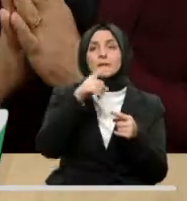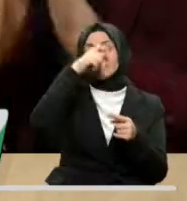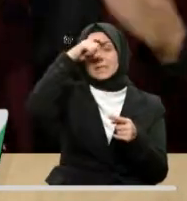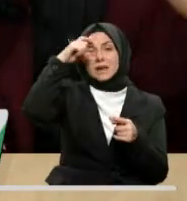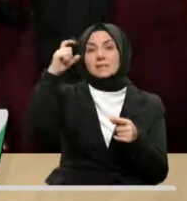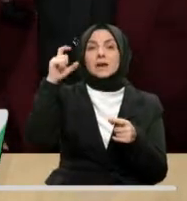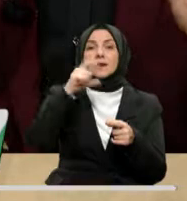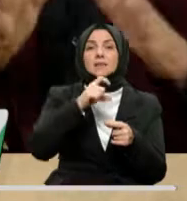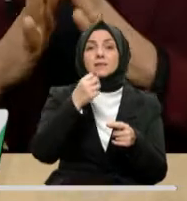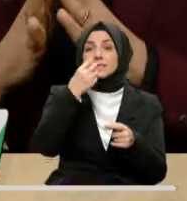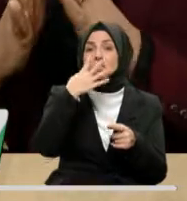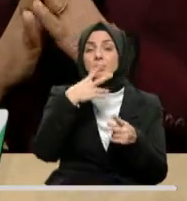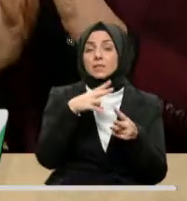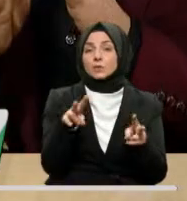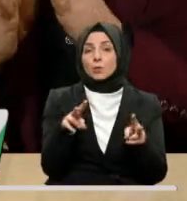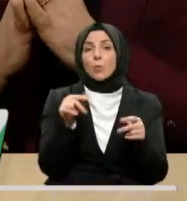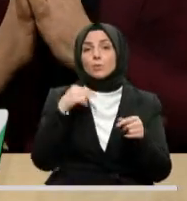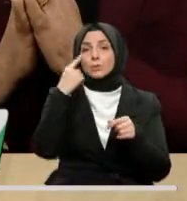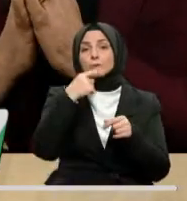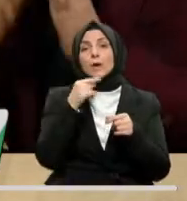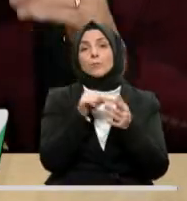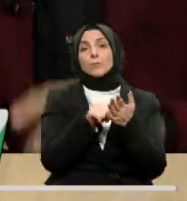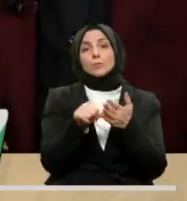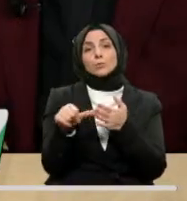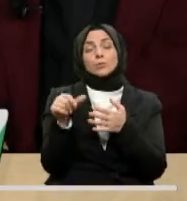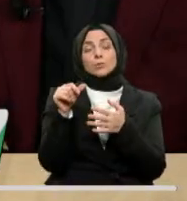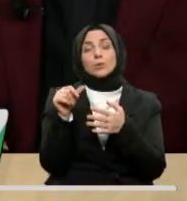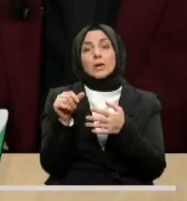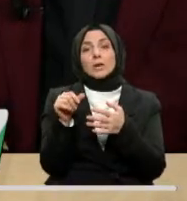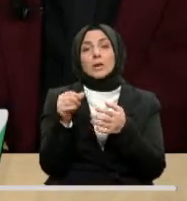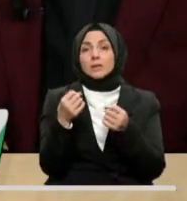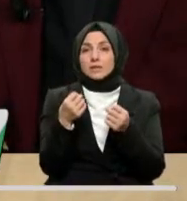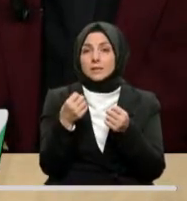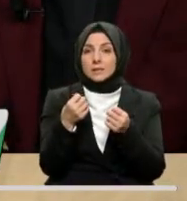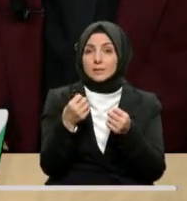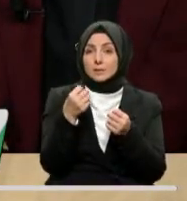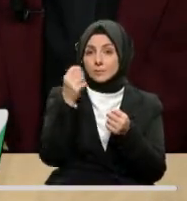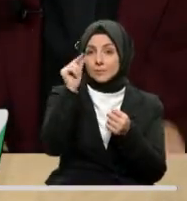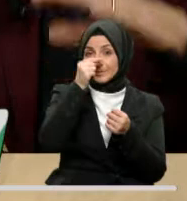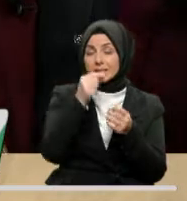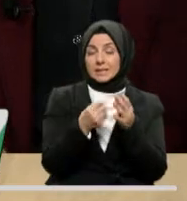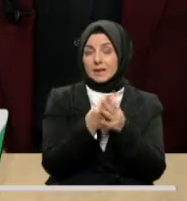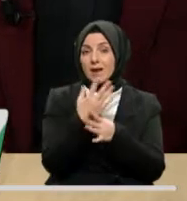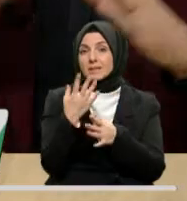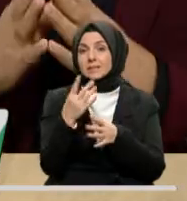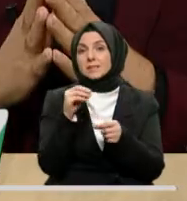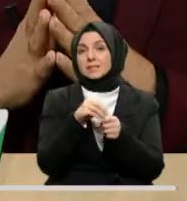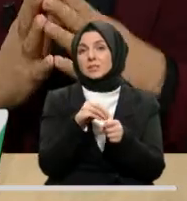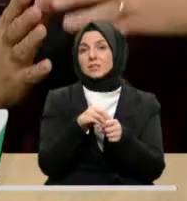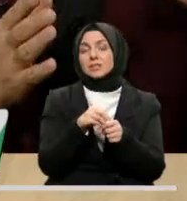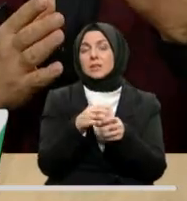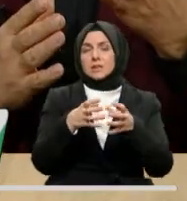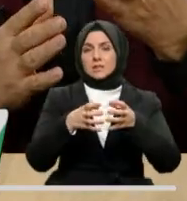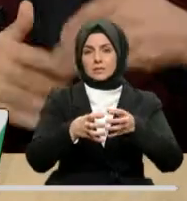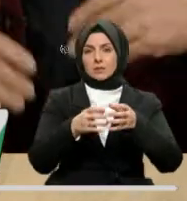Dolayısıyla bütün bitkiler için en uygun saksı değişimi zaman insan mayıs ayı nisan mayıs nisan mayıs ayı Bulunduğunuz ile göre Örneğin